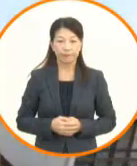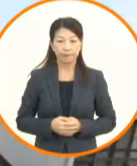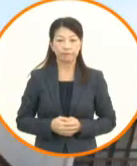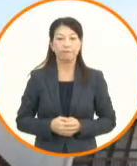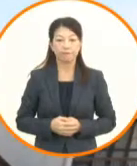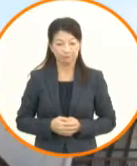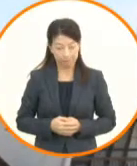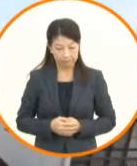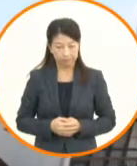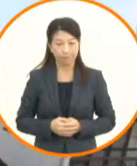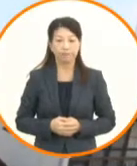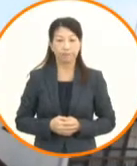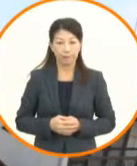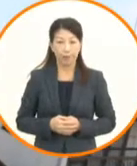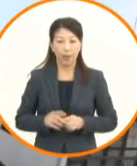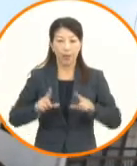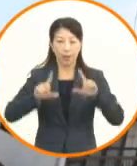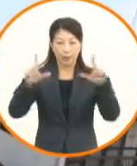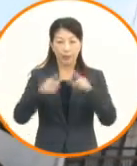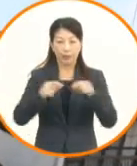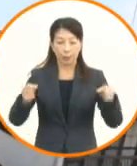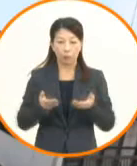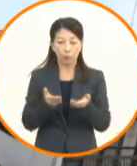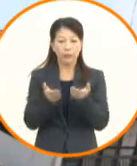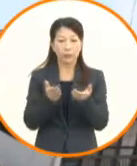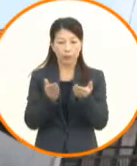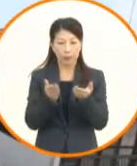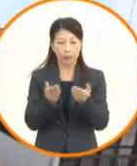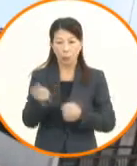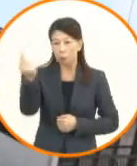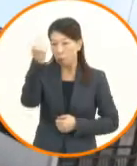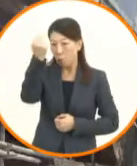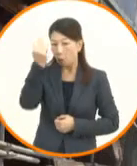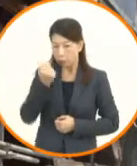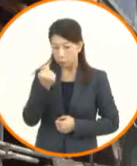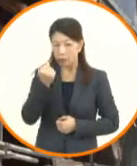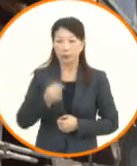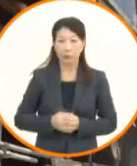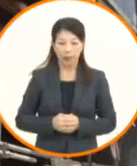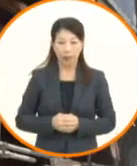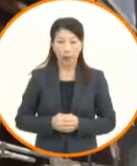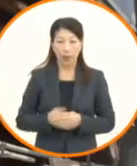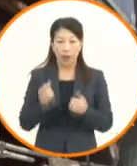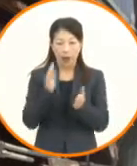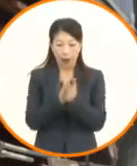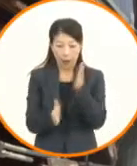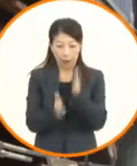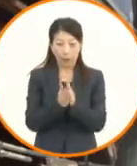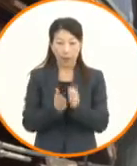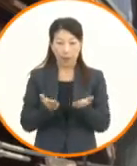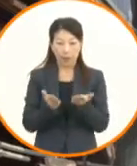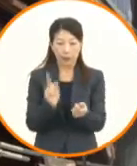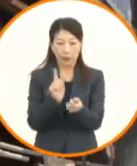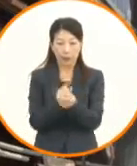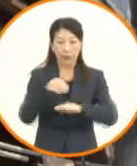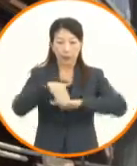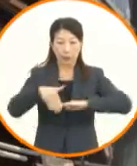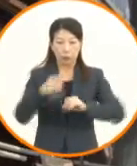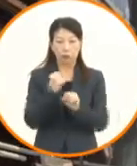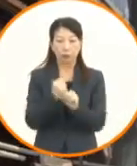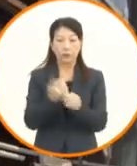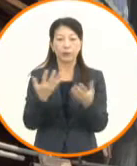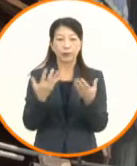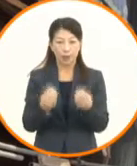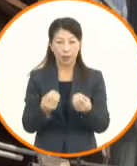そんな愛知県だからこそ、東日本大震災を教訓にして新たな地震対策を打ち立て